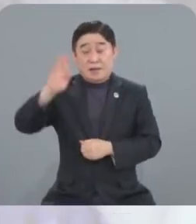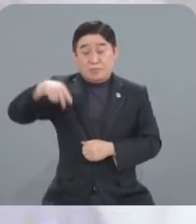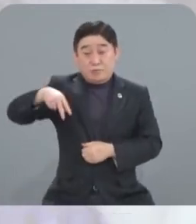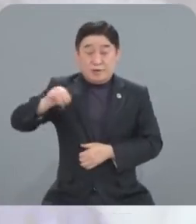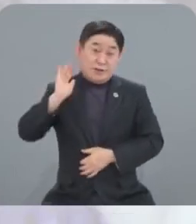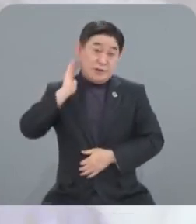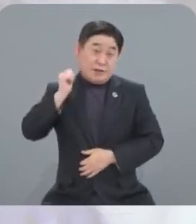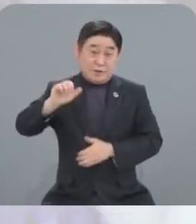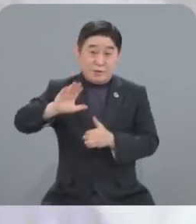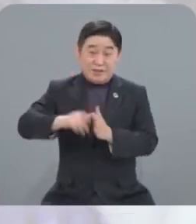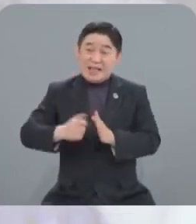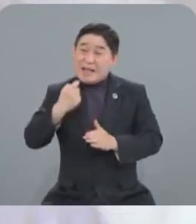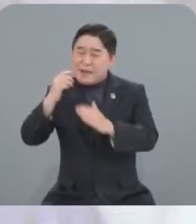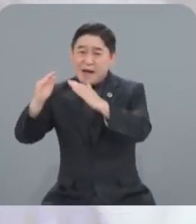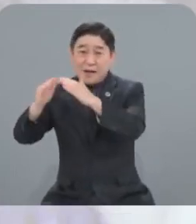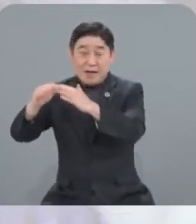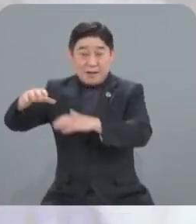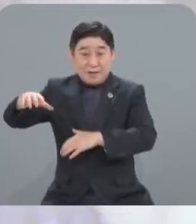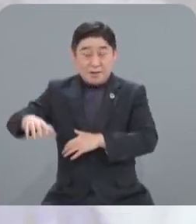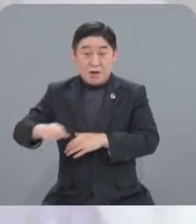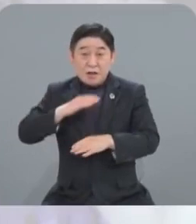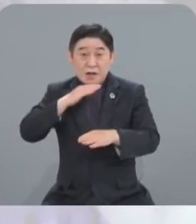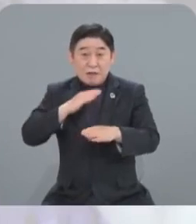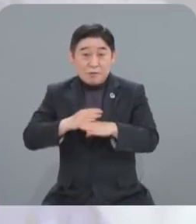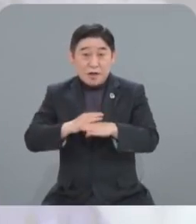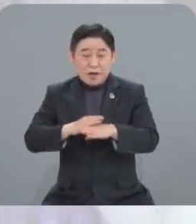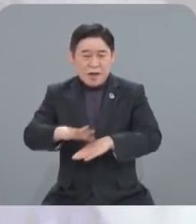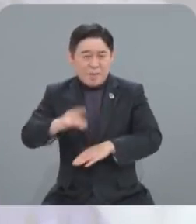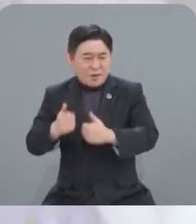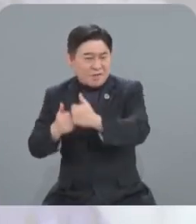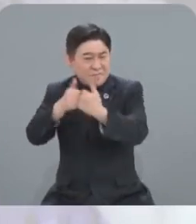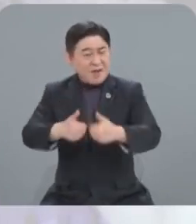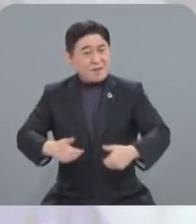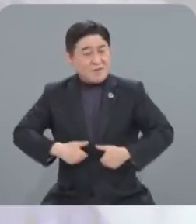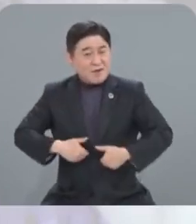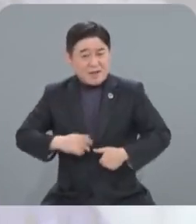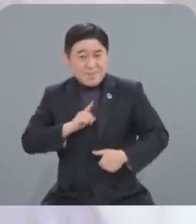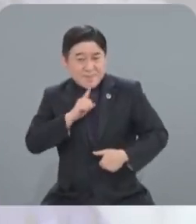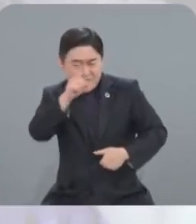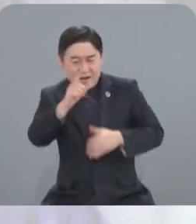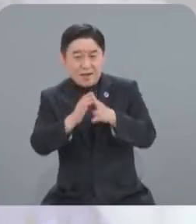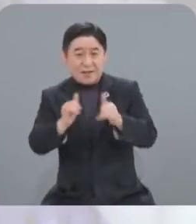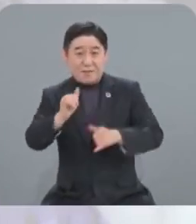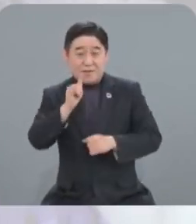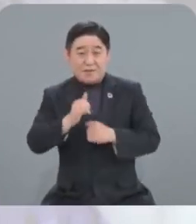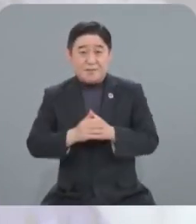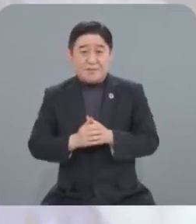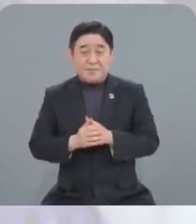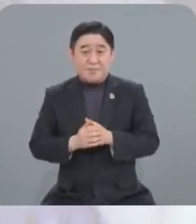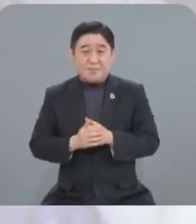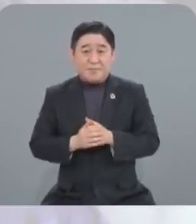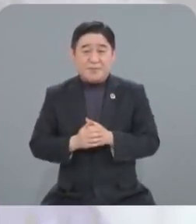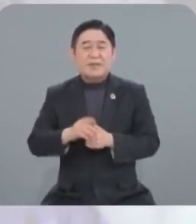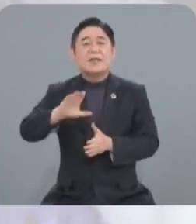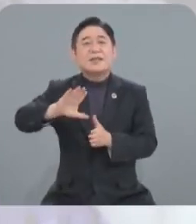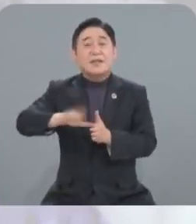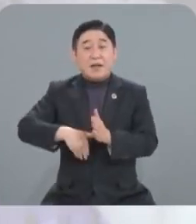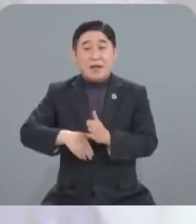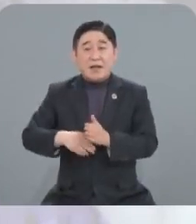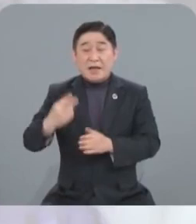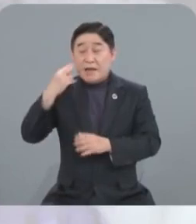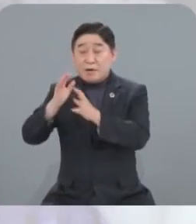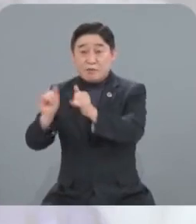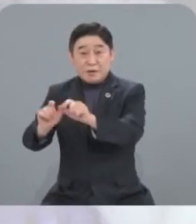대통령 시절 백악관 에서는 북한의 선제타격 이 필요성을 주장한 사람들이 있었습니다 그때